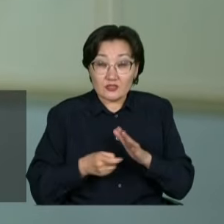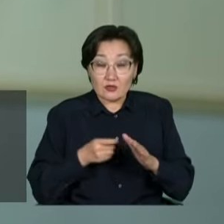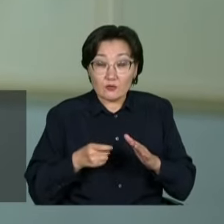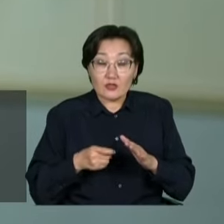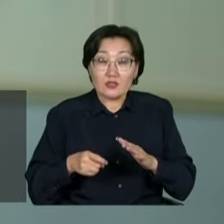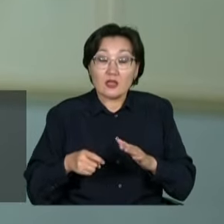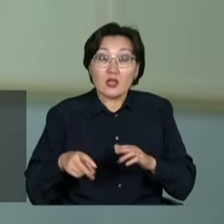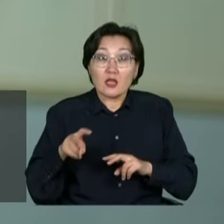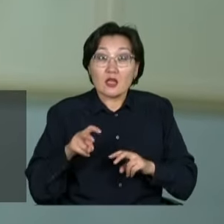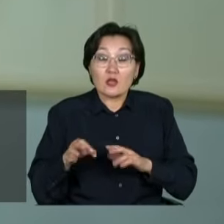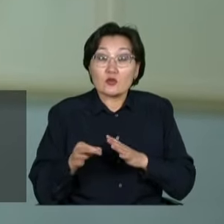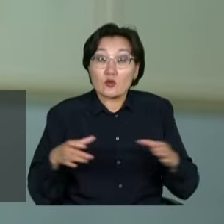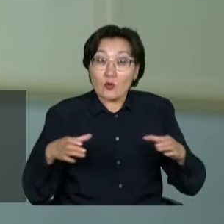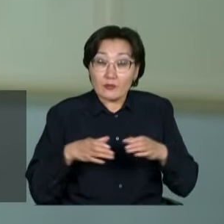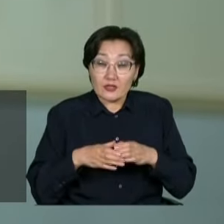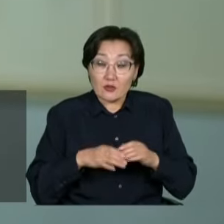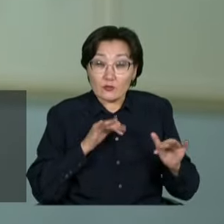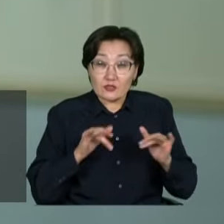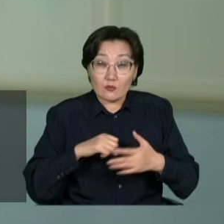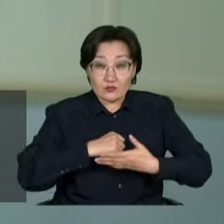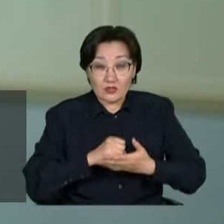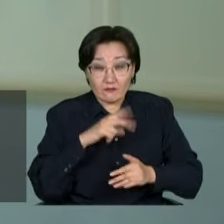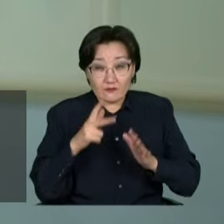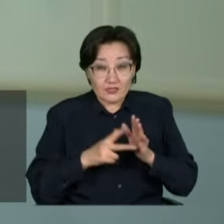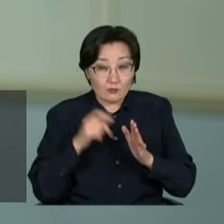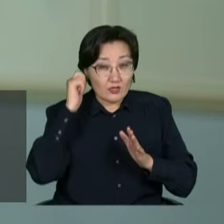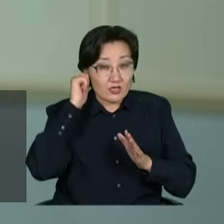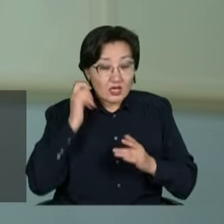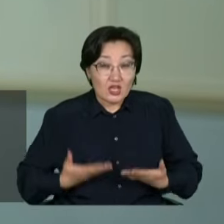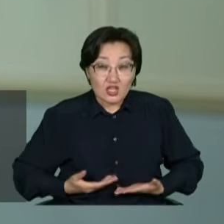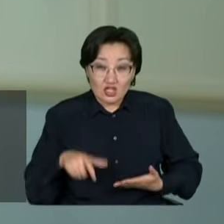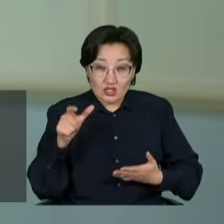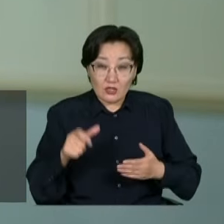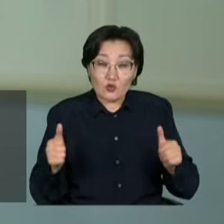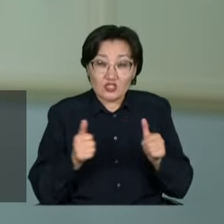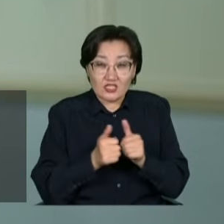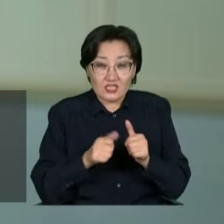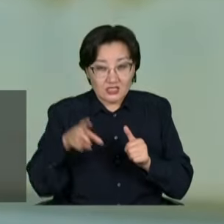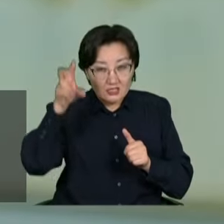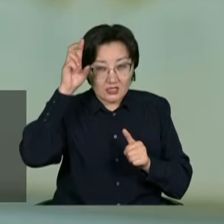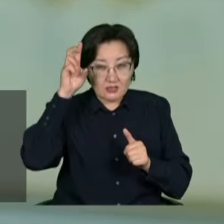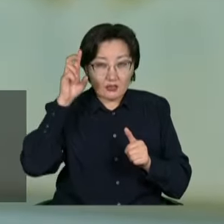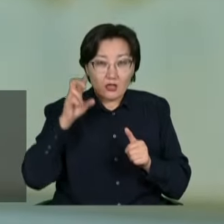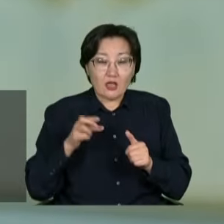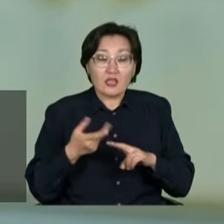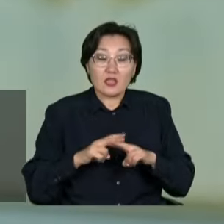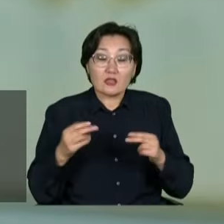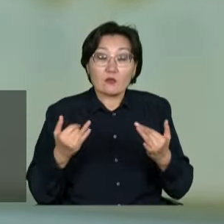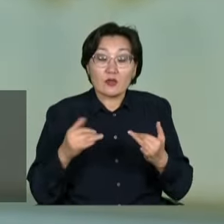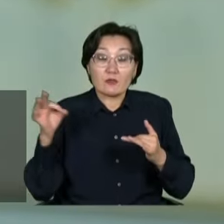оперативных мероприятий был установлен 18-летний гражданин соседней страны. На данный